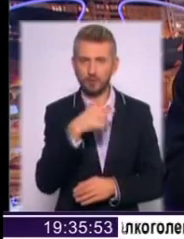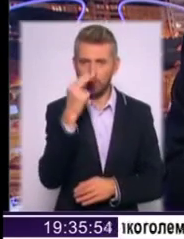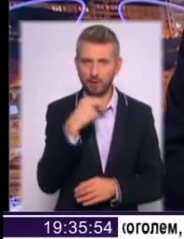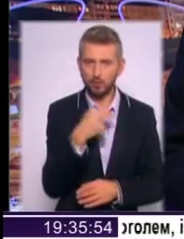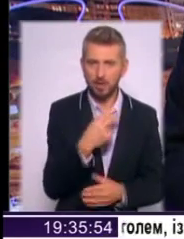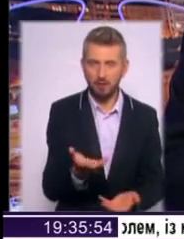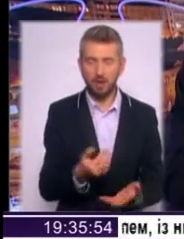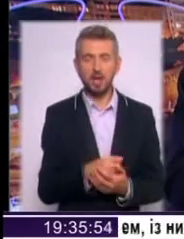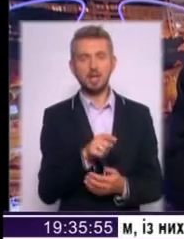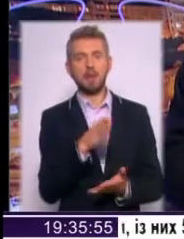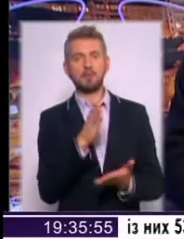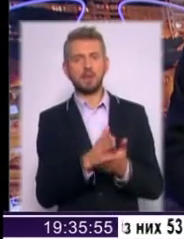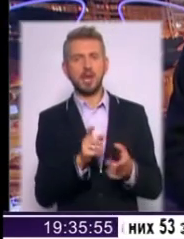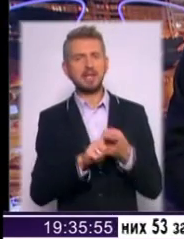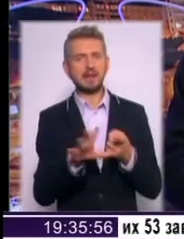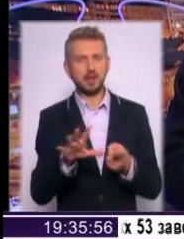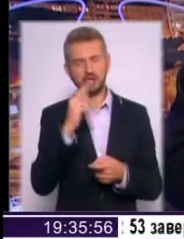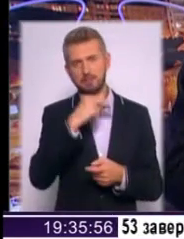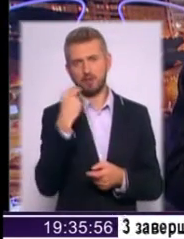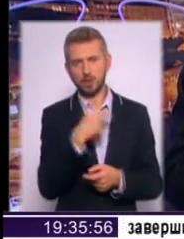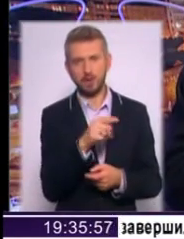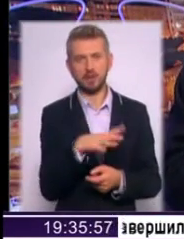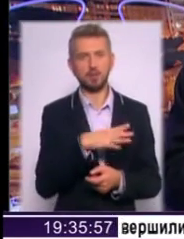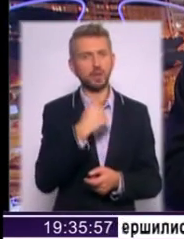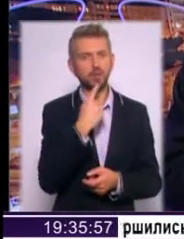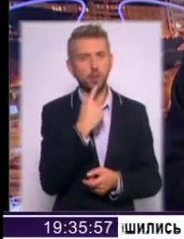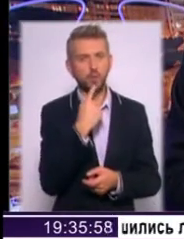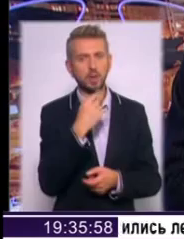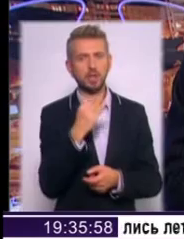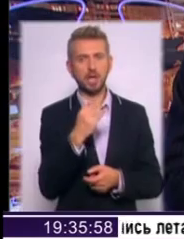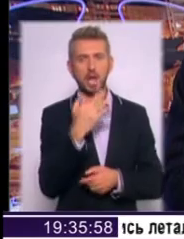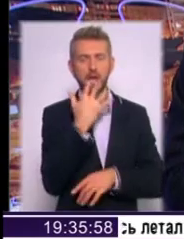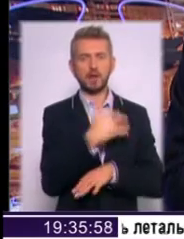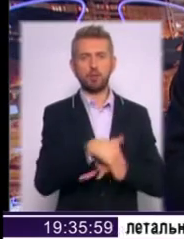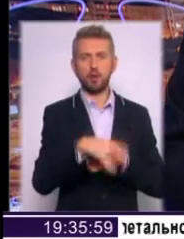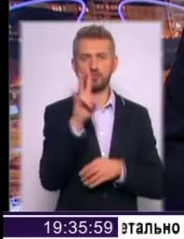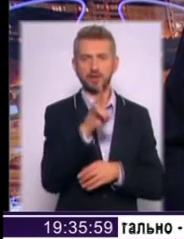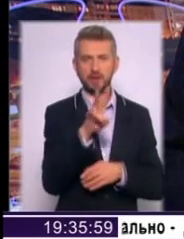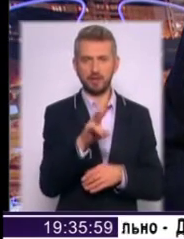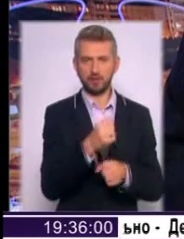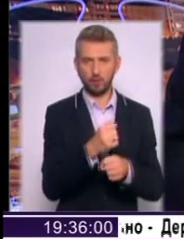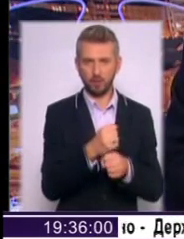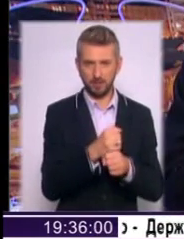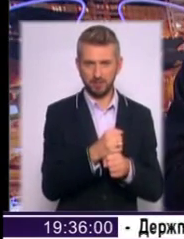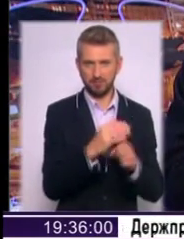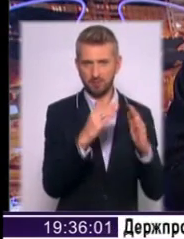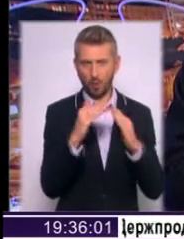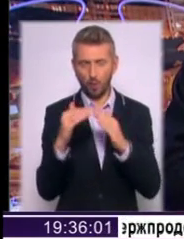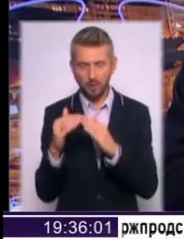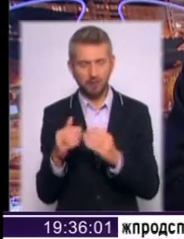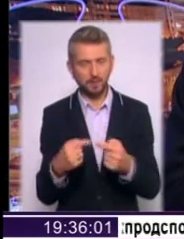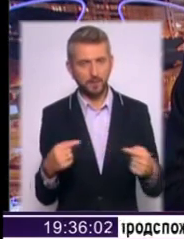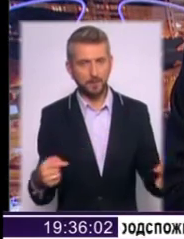є там незалежні православні, там спроби були і зарубіжної церкви приходи зробити і так далі. Так